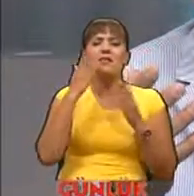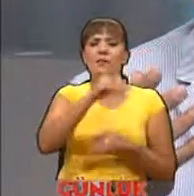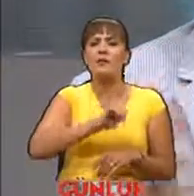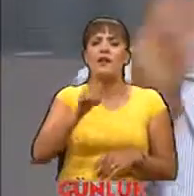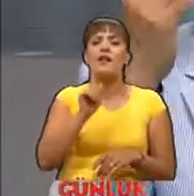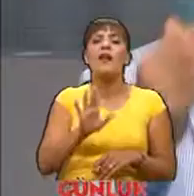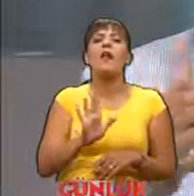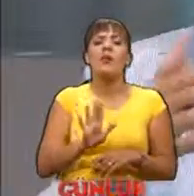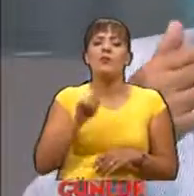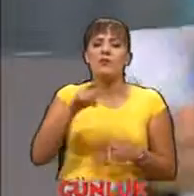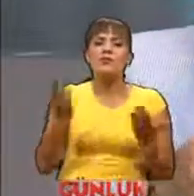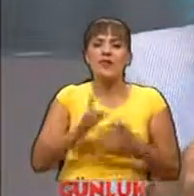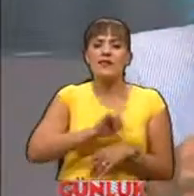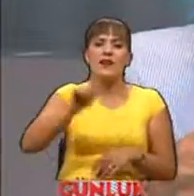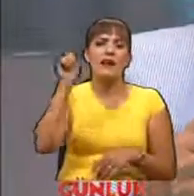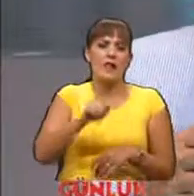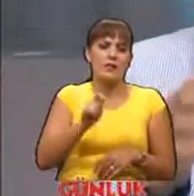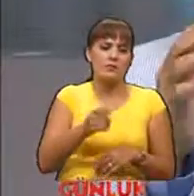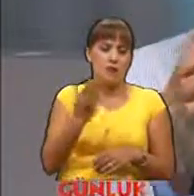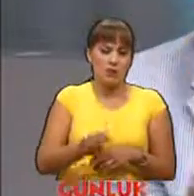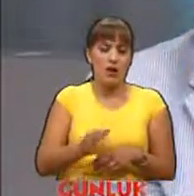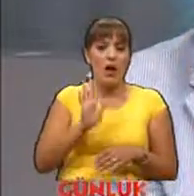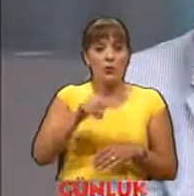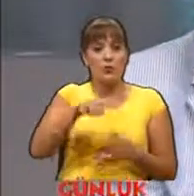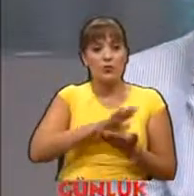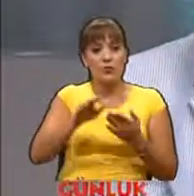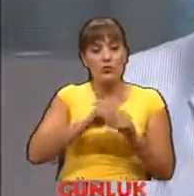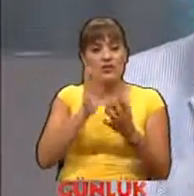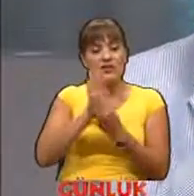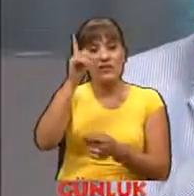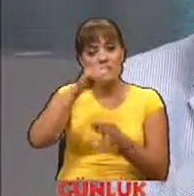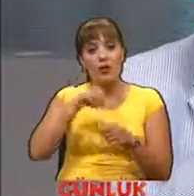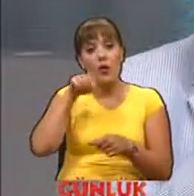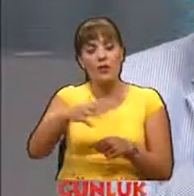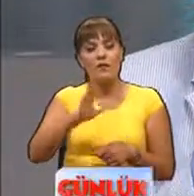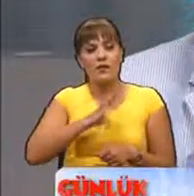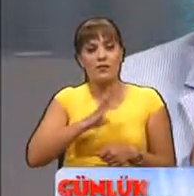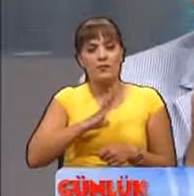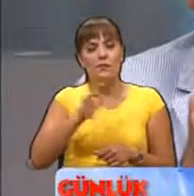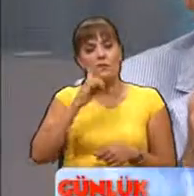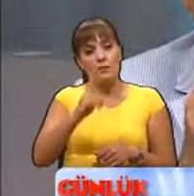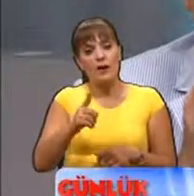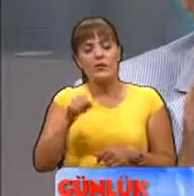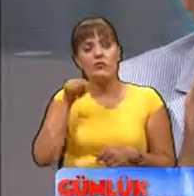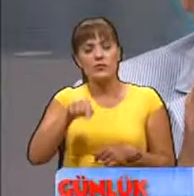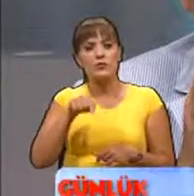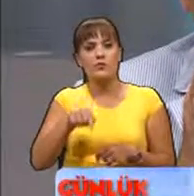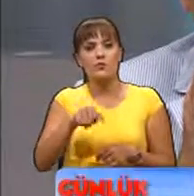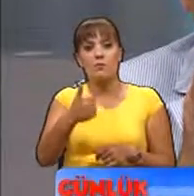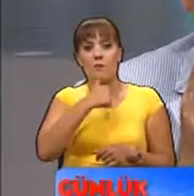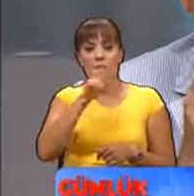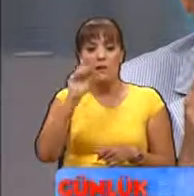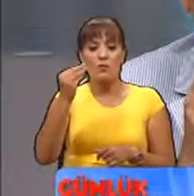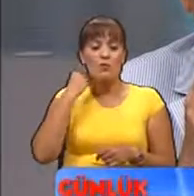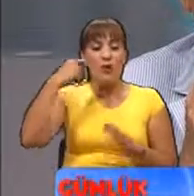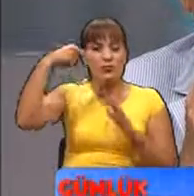mirası reddetmesine gerek yok. Bu zaten reddedilmiş sayılır. Hı hı. Ama bu durumdaki kişiler için o da var. Bakın şu